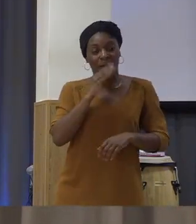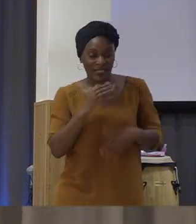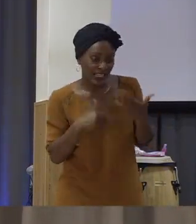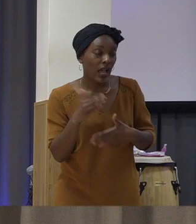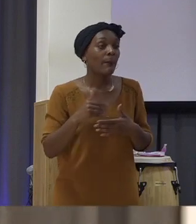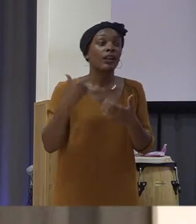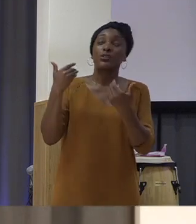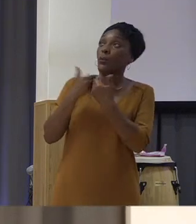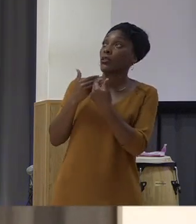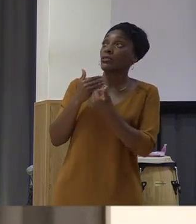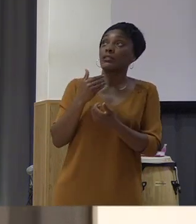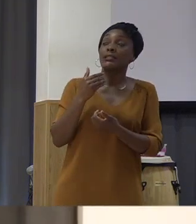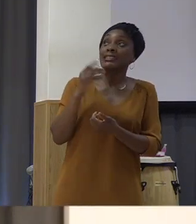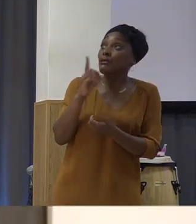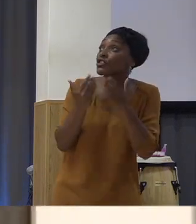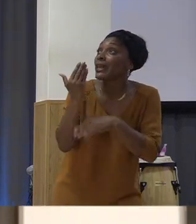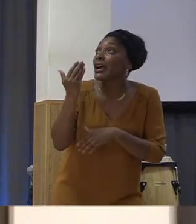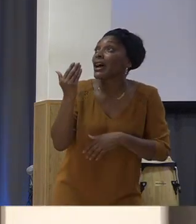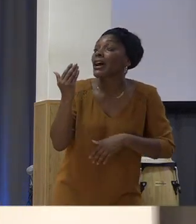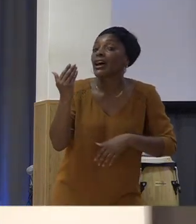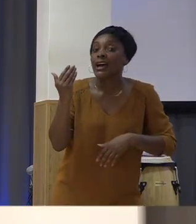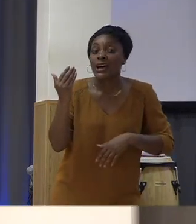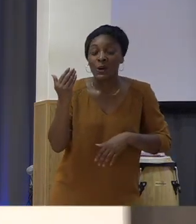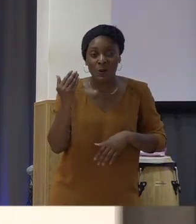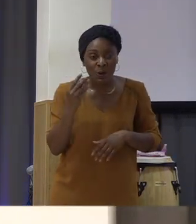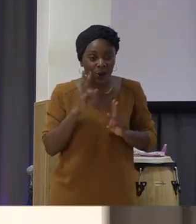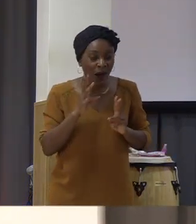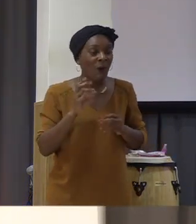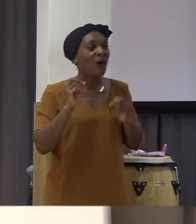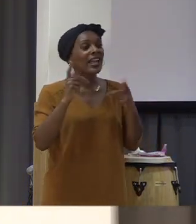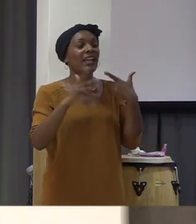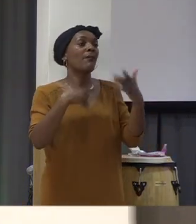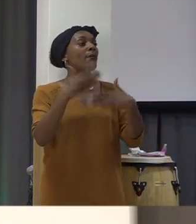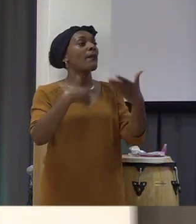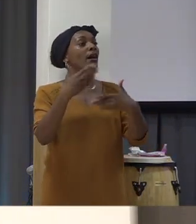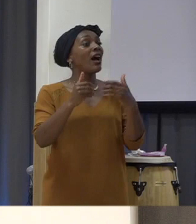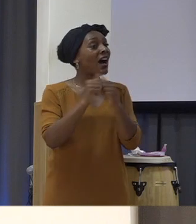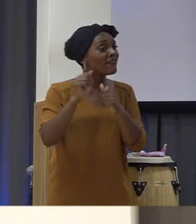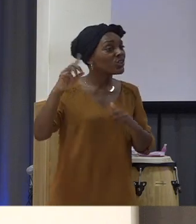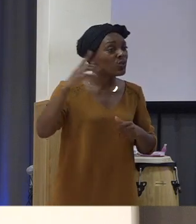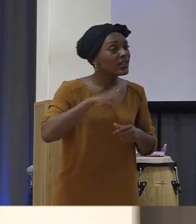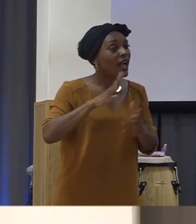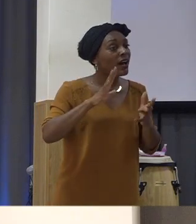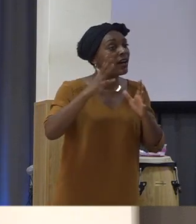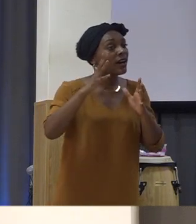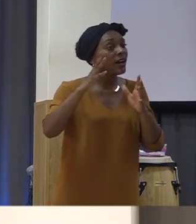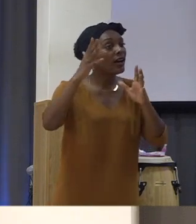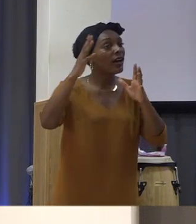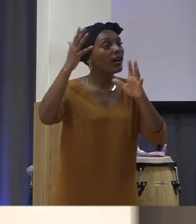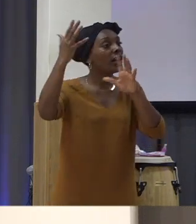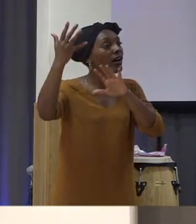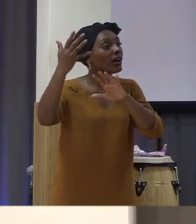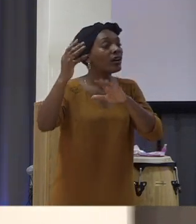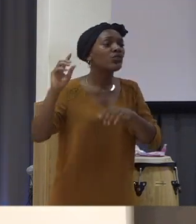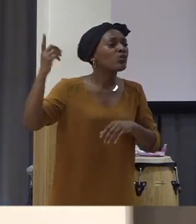après un dimanche matin. Vous voyez qu'avec le Seigneur, il y a une progression dans ce qu'on fait. Dieu ne nous demande pas de